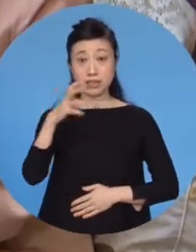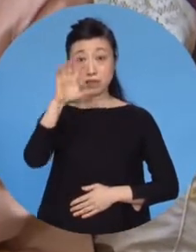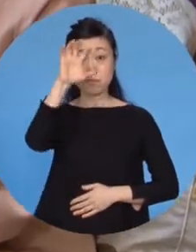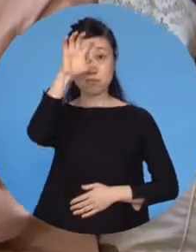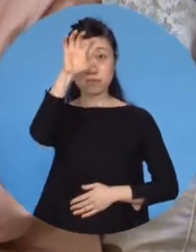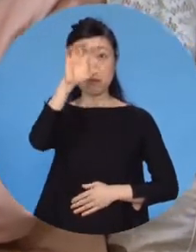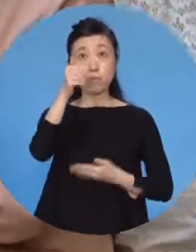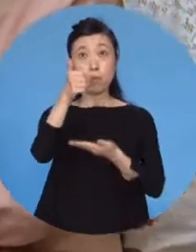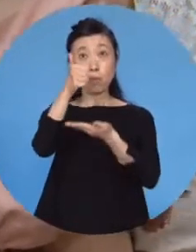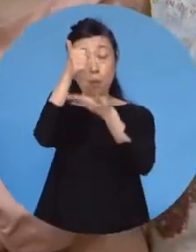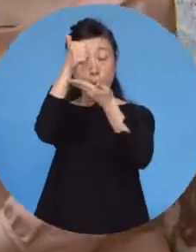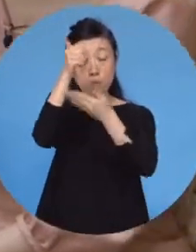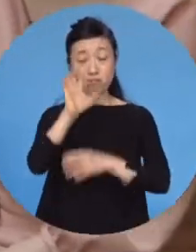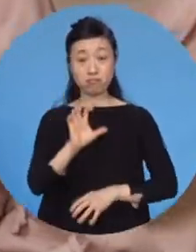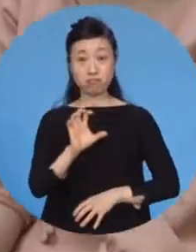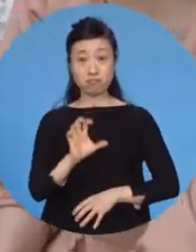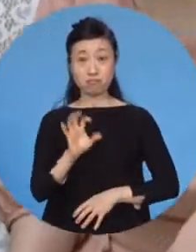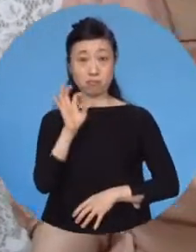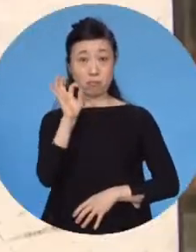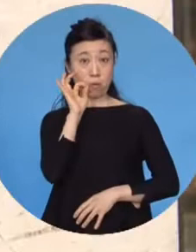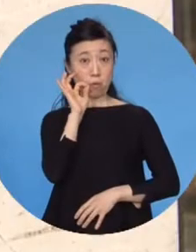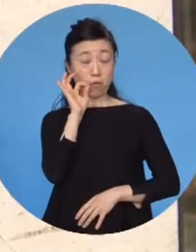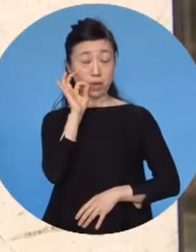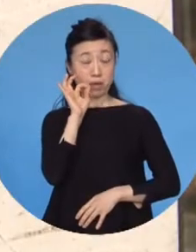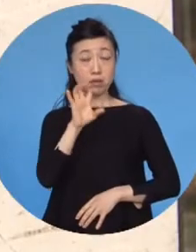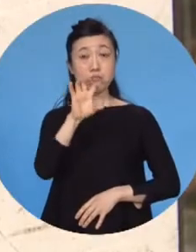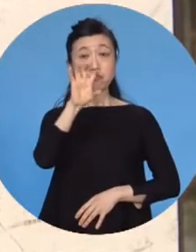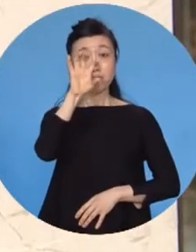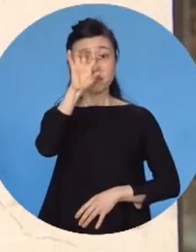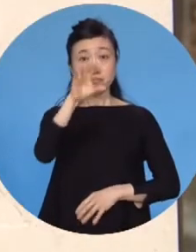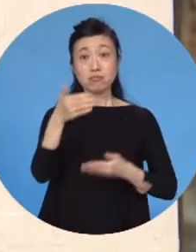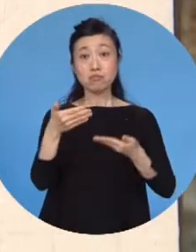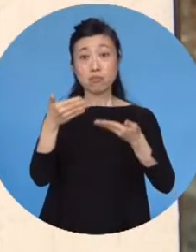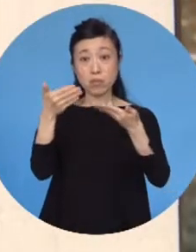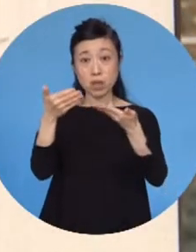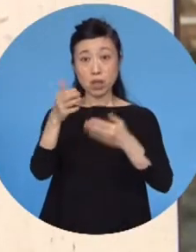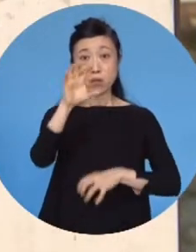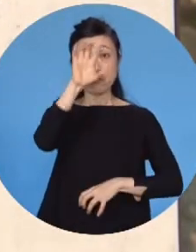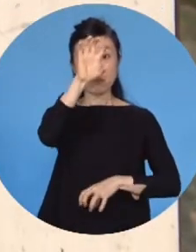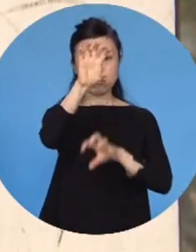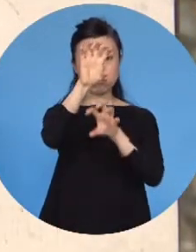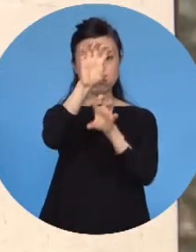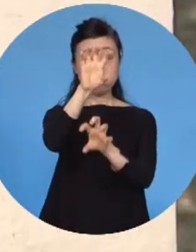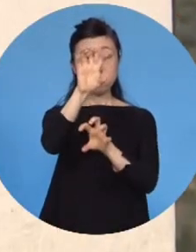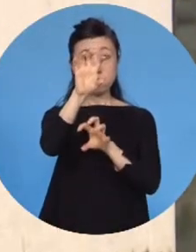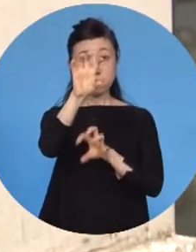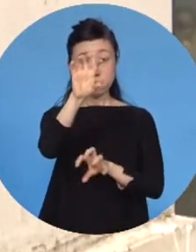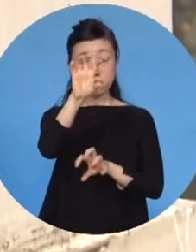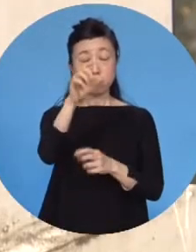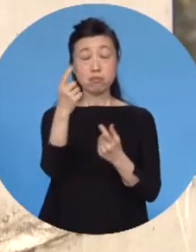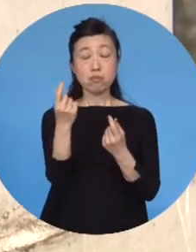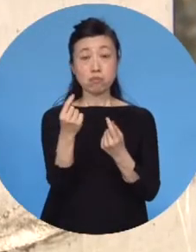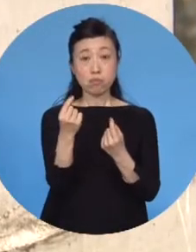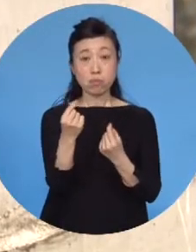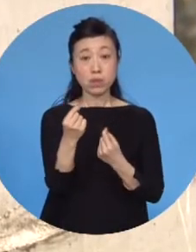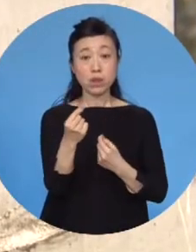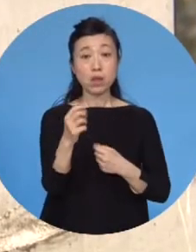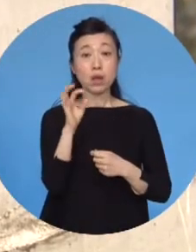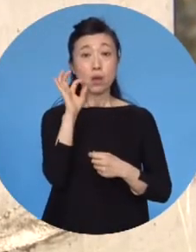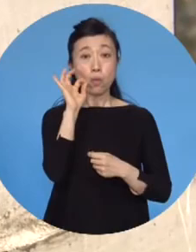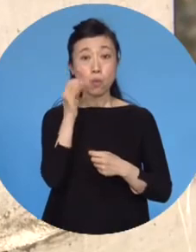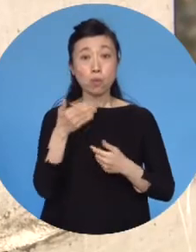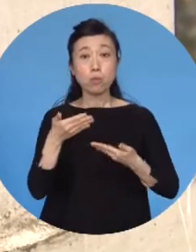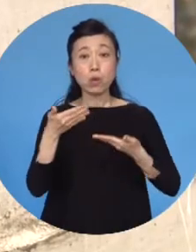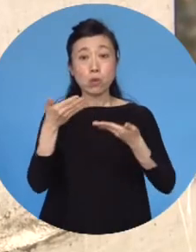とお米ですよ、うん、で備える、だからその通りお米を備える時